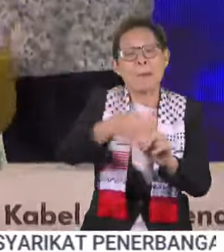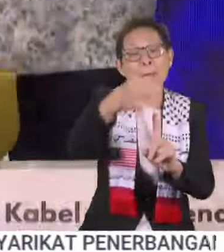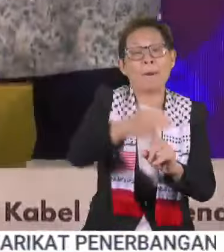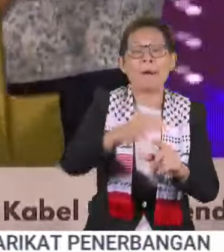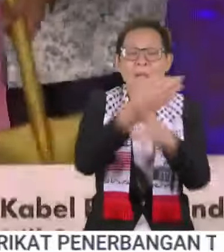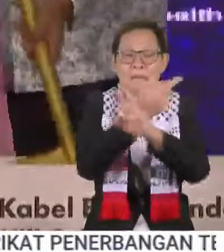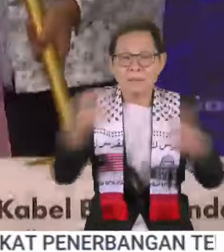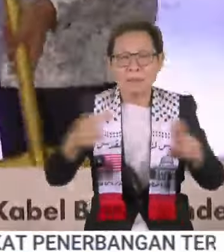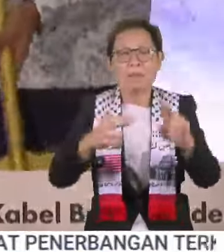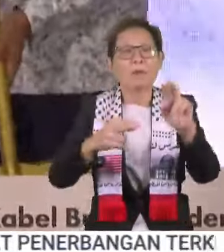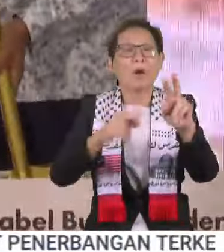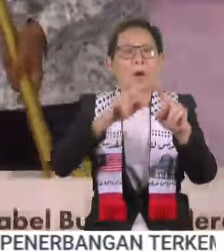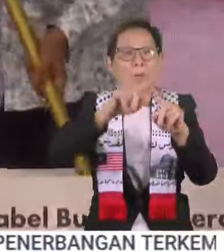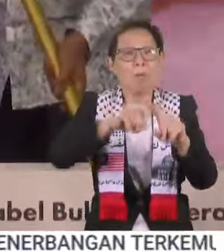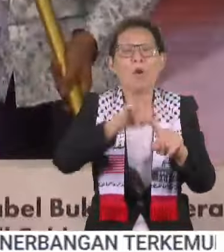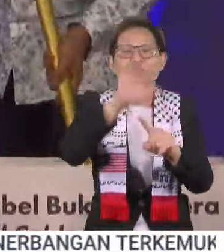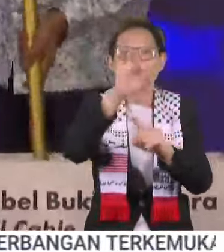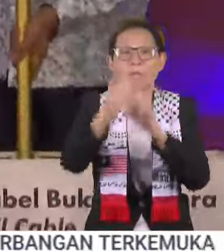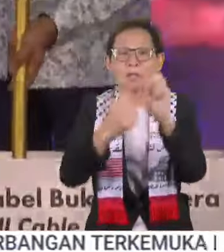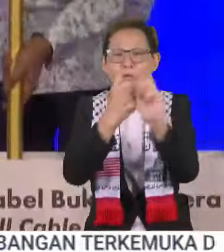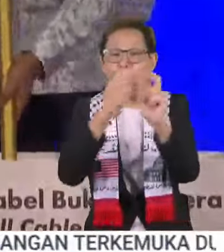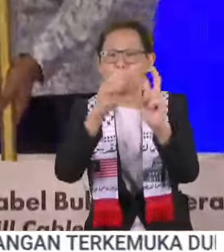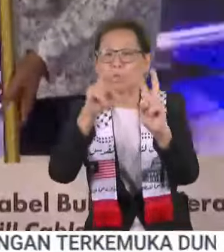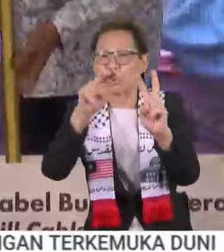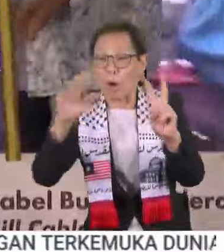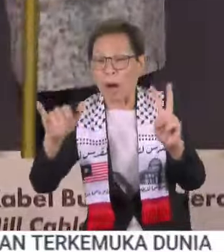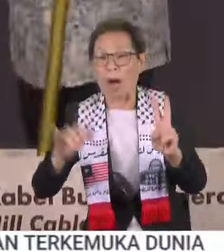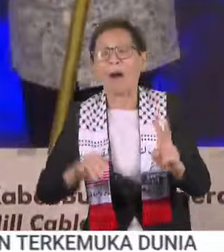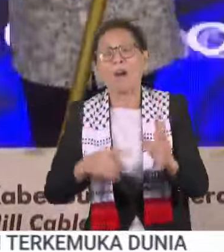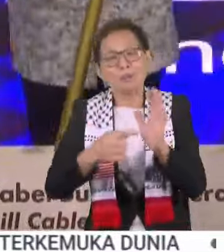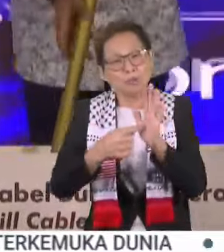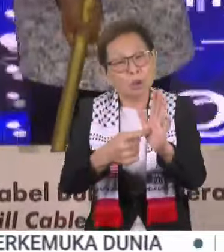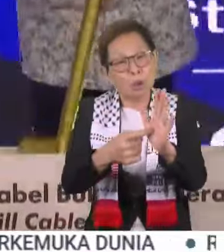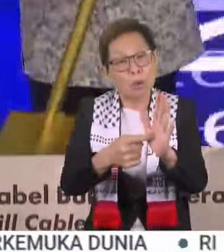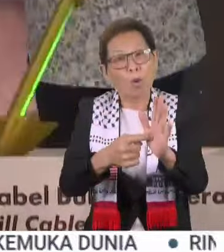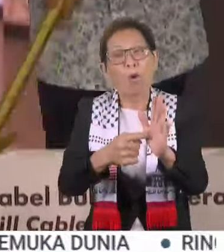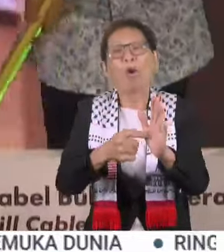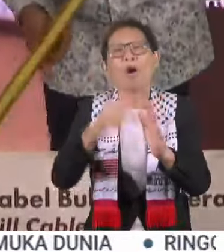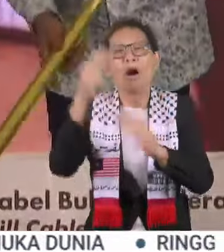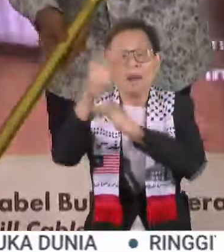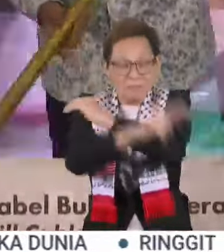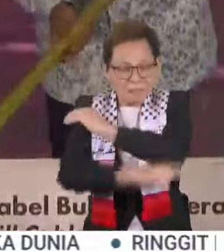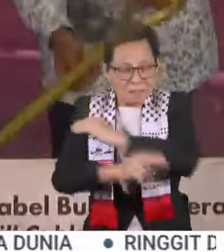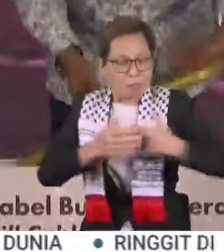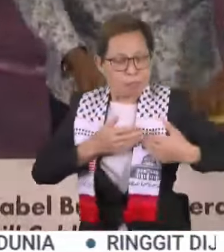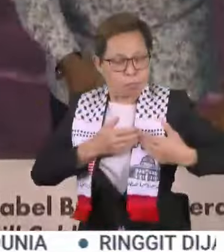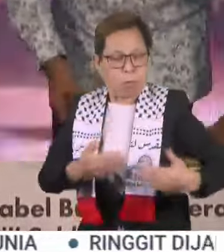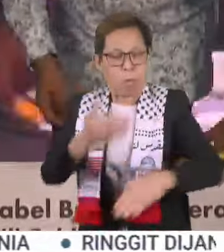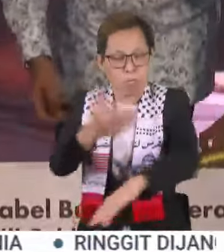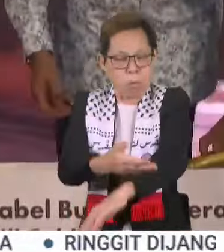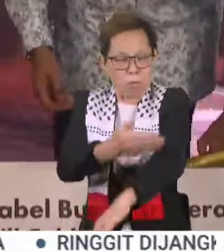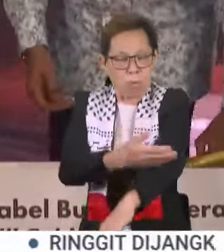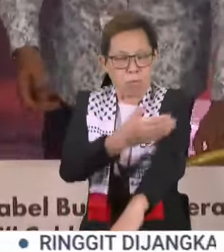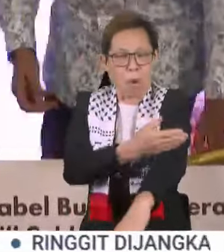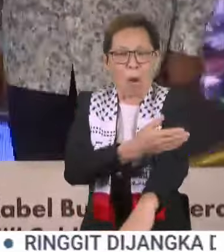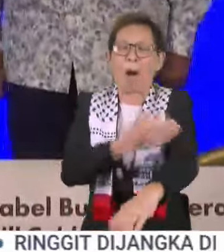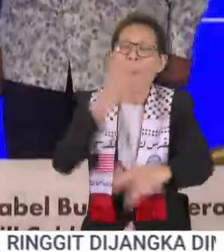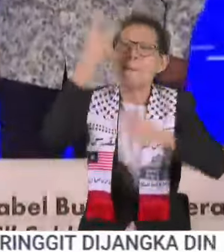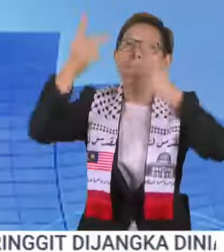ketiga 2026 menandakan komitmen kerajaan negeri tingkatkan infrastruktur pelancongannya.